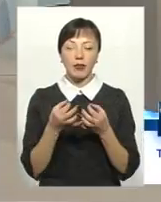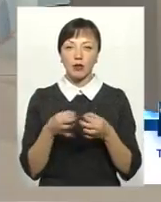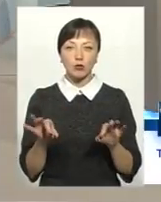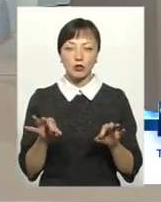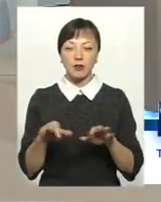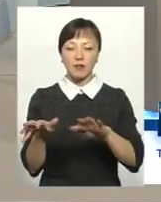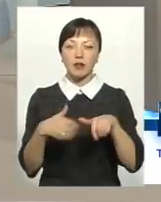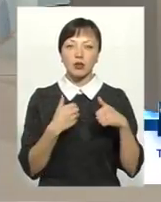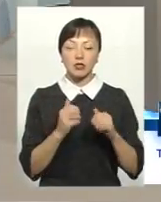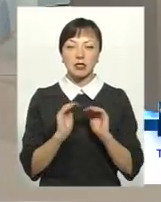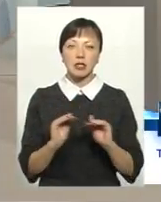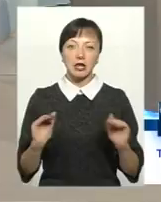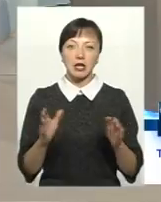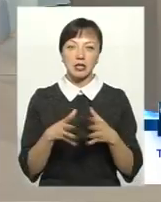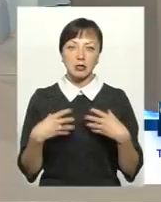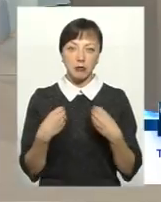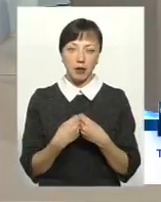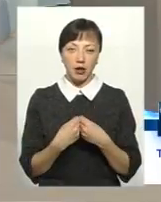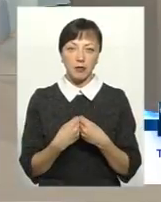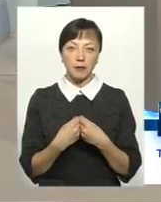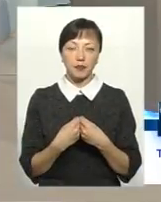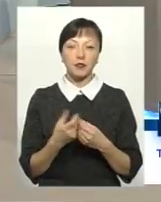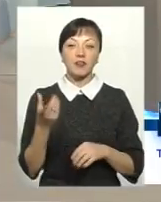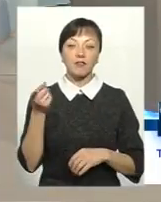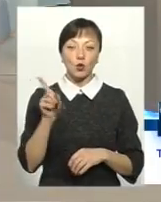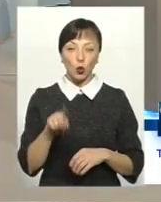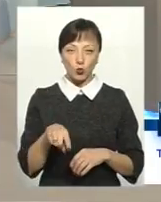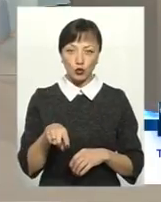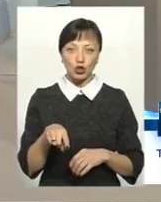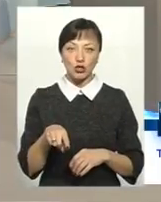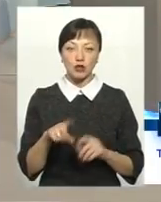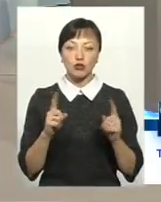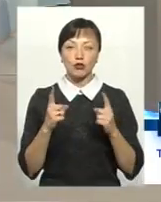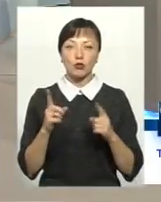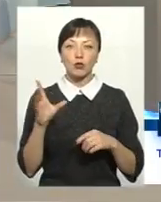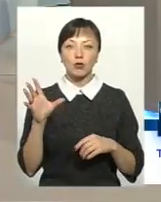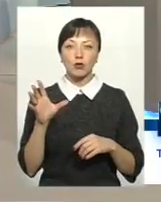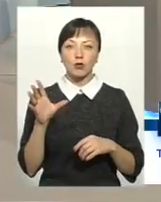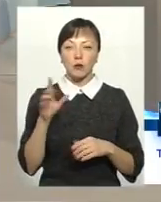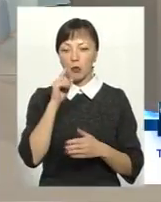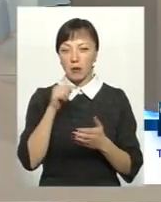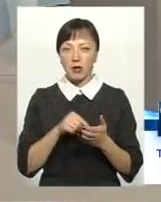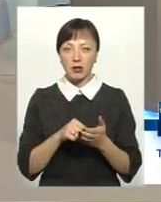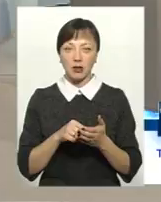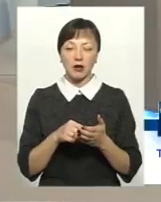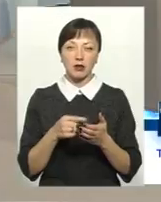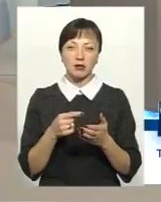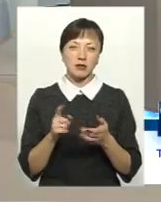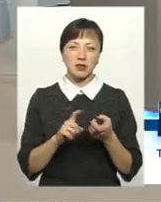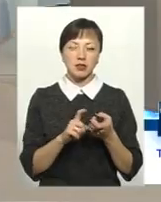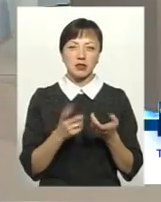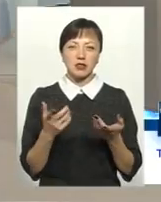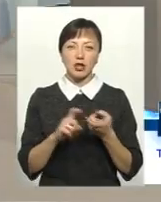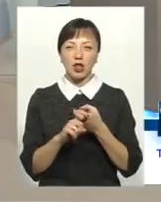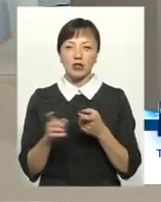недопущення вилучення малолітніх дітей із сімей. В тому числі, чому в сім'ї попадають, тут є безліч причин. І залежність